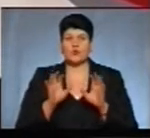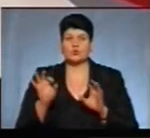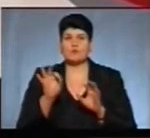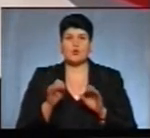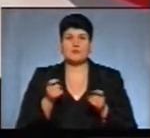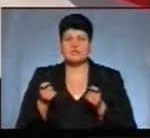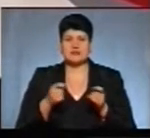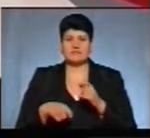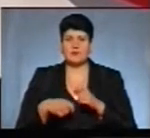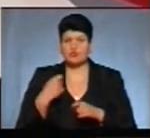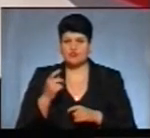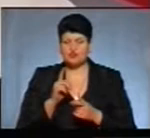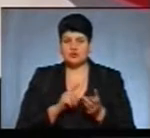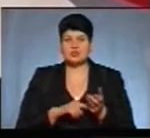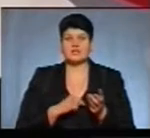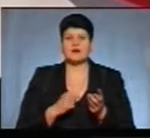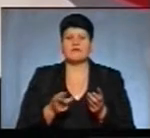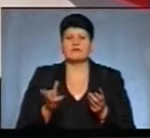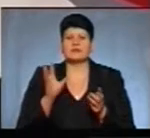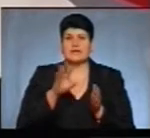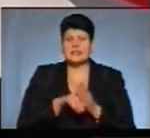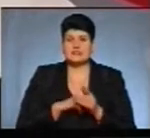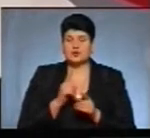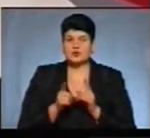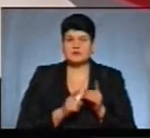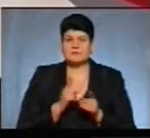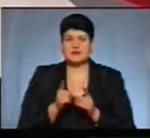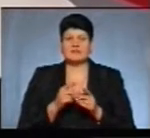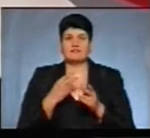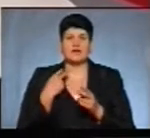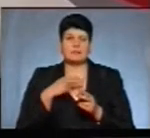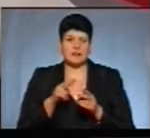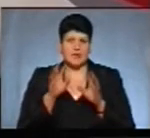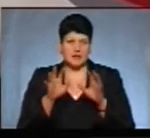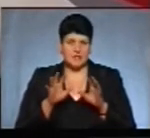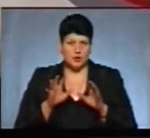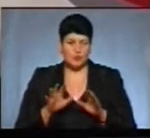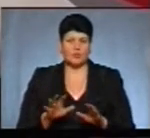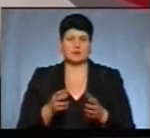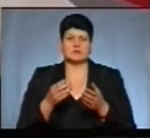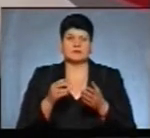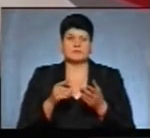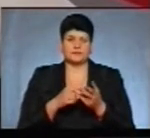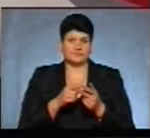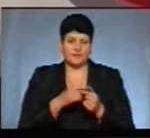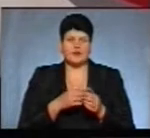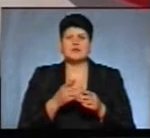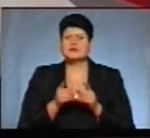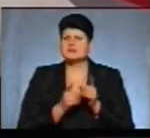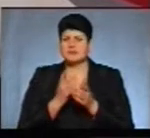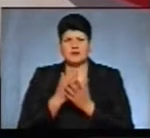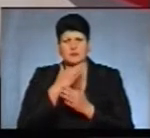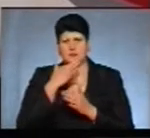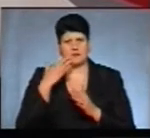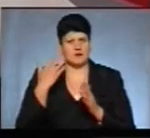адміністративне правопорушення, внесено зміни в Кримінальний кодекс, Кримінально-процесуальний кодекс. Тобто змін є дуже багато, і